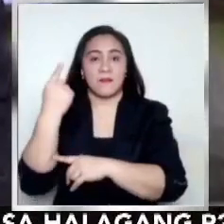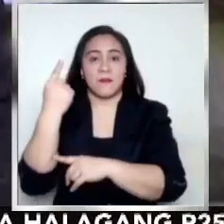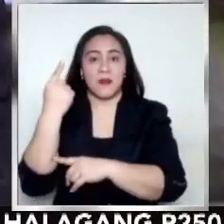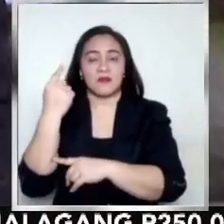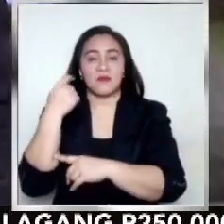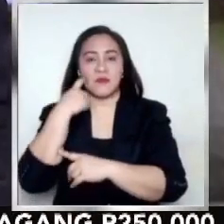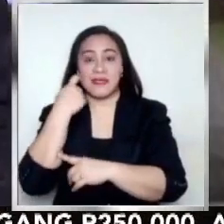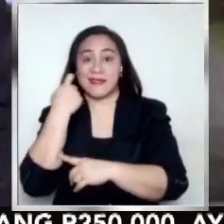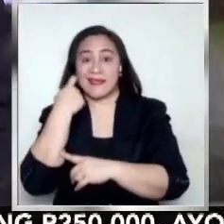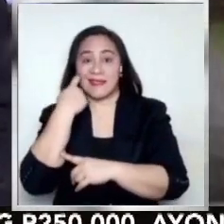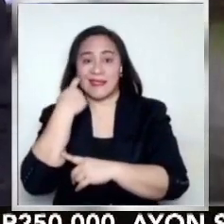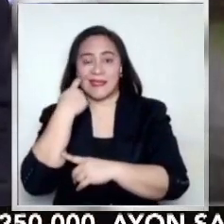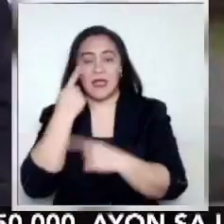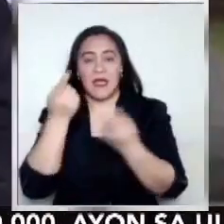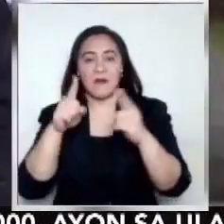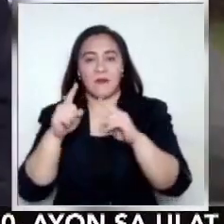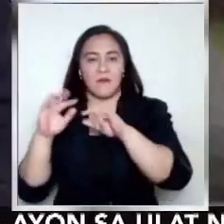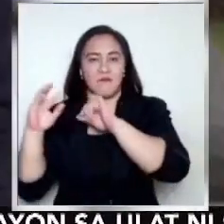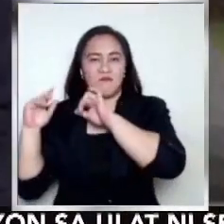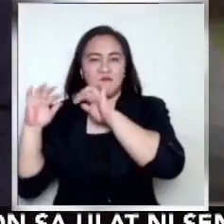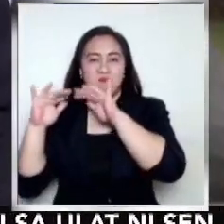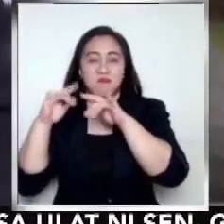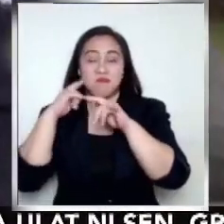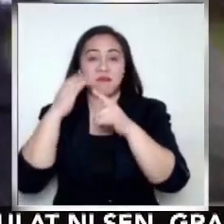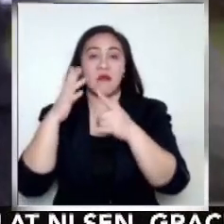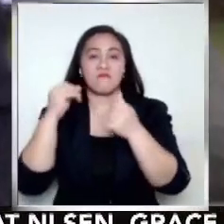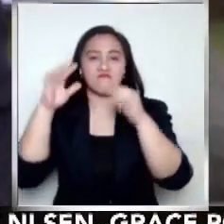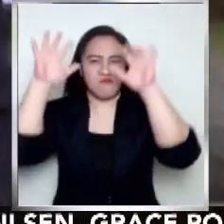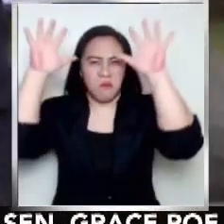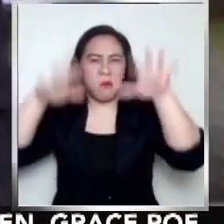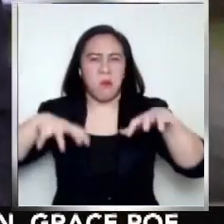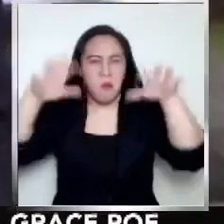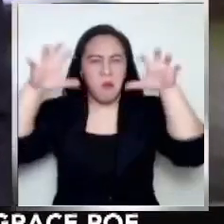ay bumuhos ang malakas na ulan.